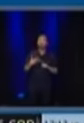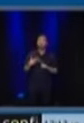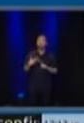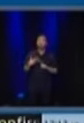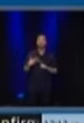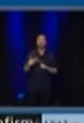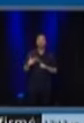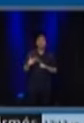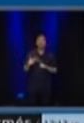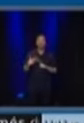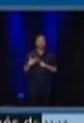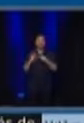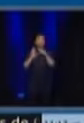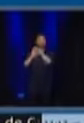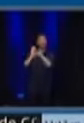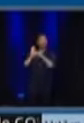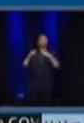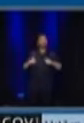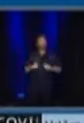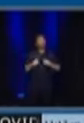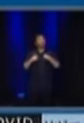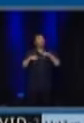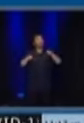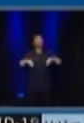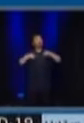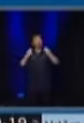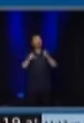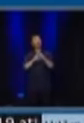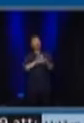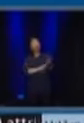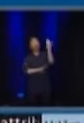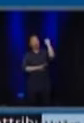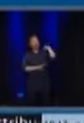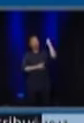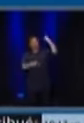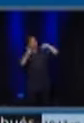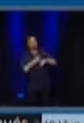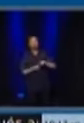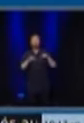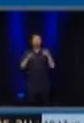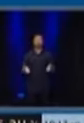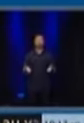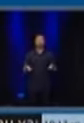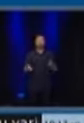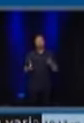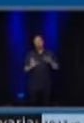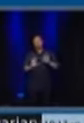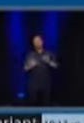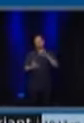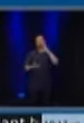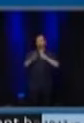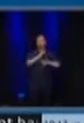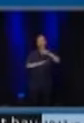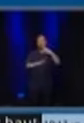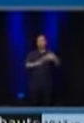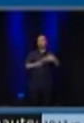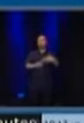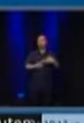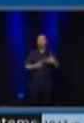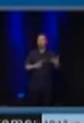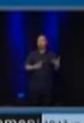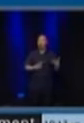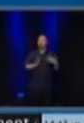sait, les mesures là, pour revenir à une vie beaucoup plus normale qui sont prévues au mois d'août, bien, ça